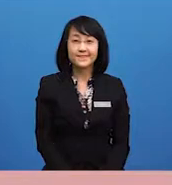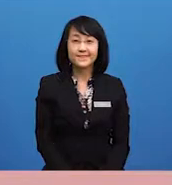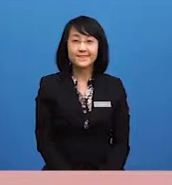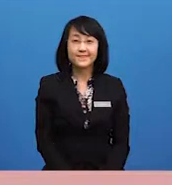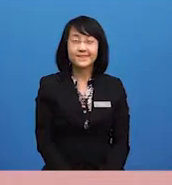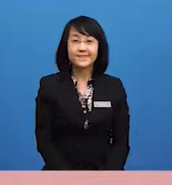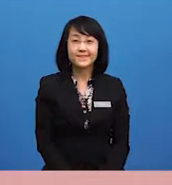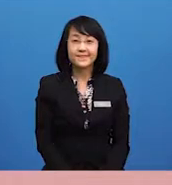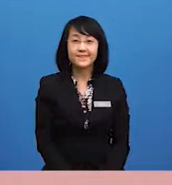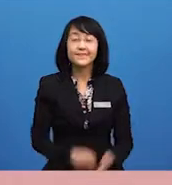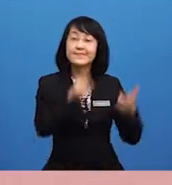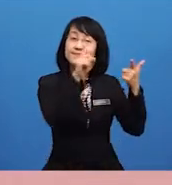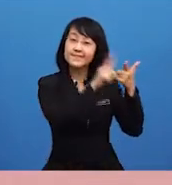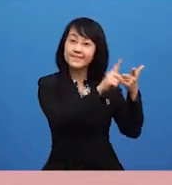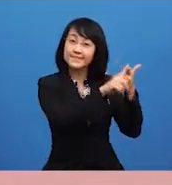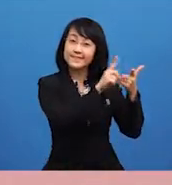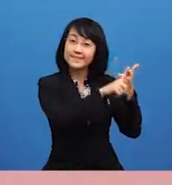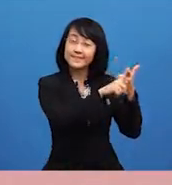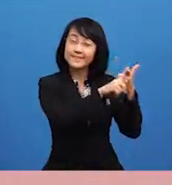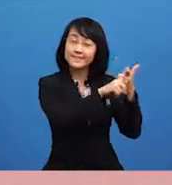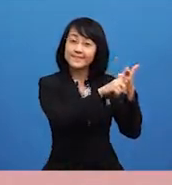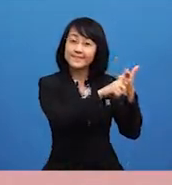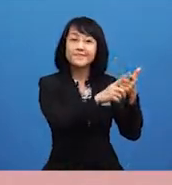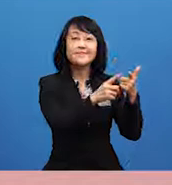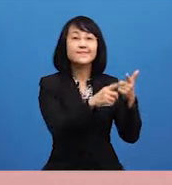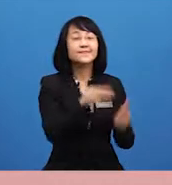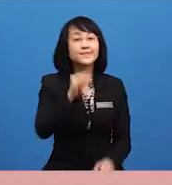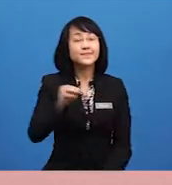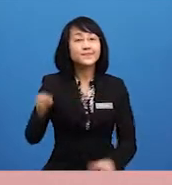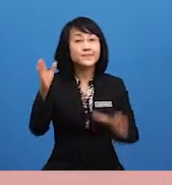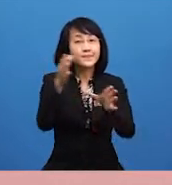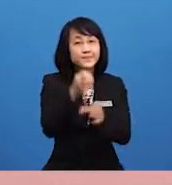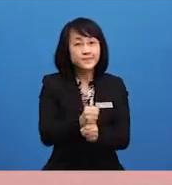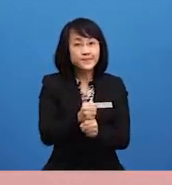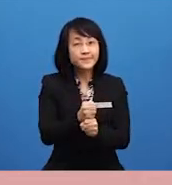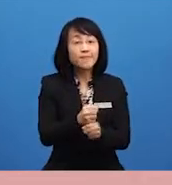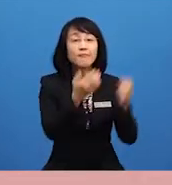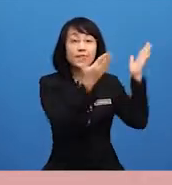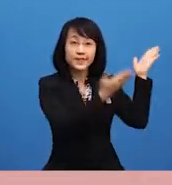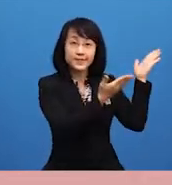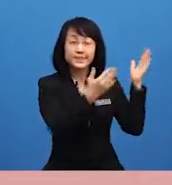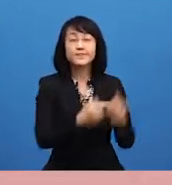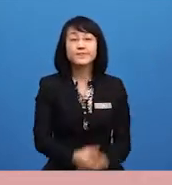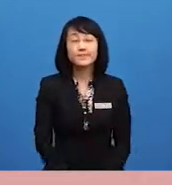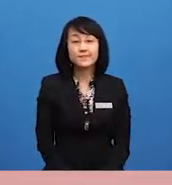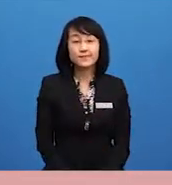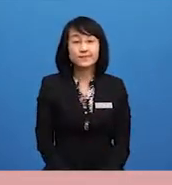Malaysia. Kedua, murid-murid dapat menentukan